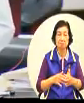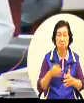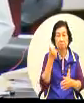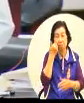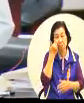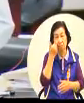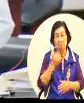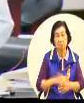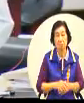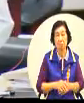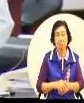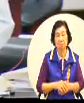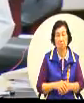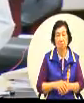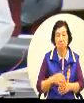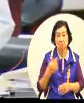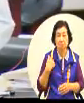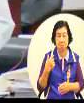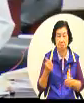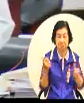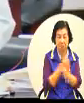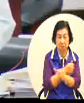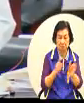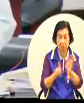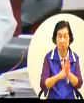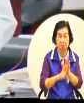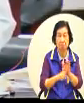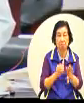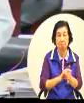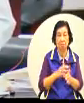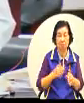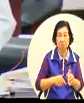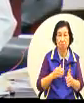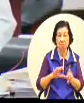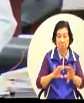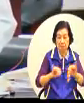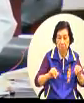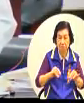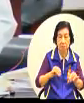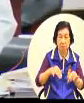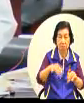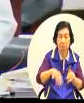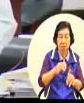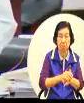我都曾经代表过地方民意，拿着陈情书